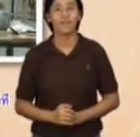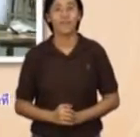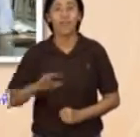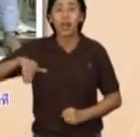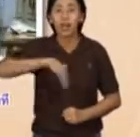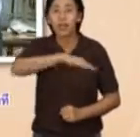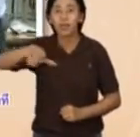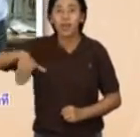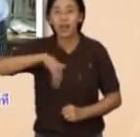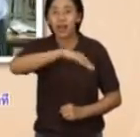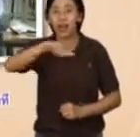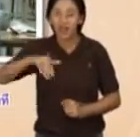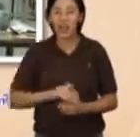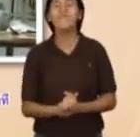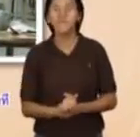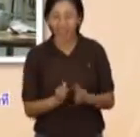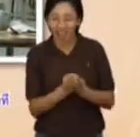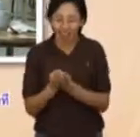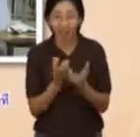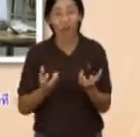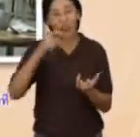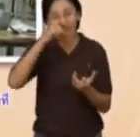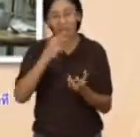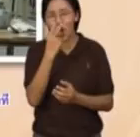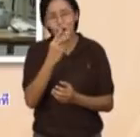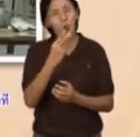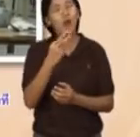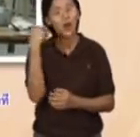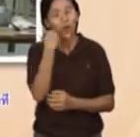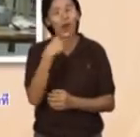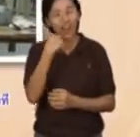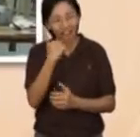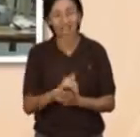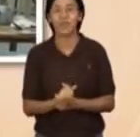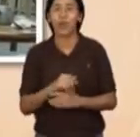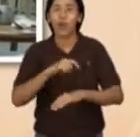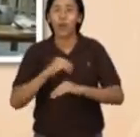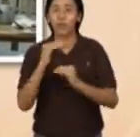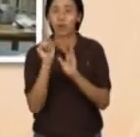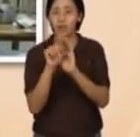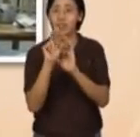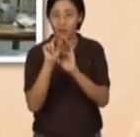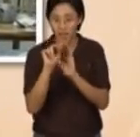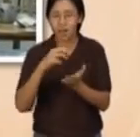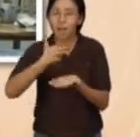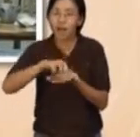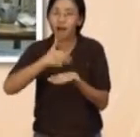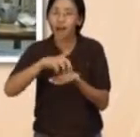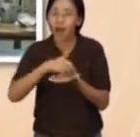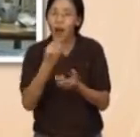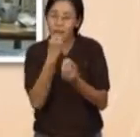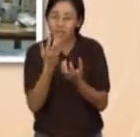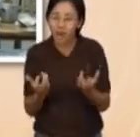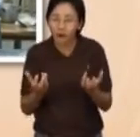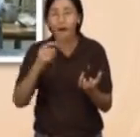มสามารถที่จะติดตามรายการเคล็ดลับตำรับไทยกันได้เป็นประจำทุกสัปดาห์นะคะเวลา30นาทีซึ่งจะนำเสนอเกี่ยวกับอาหารไทยที่